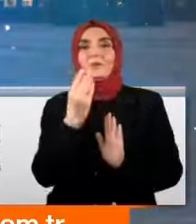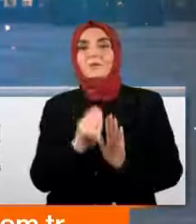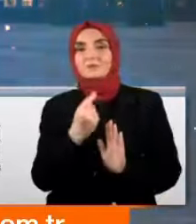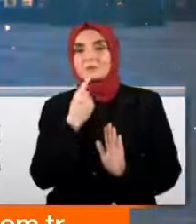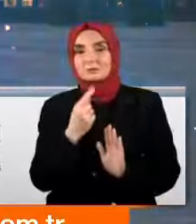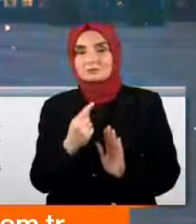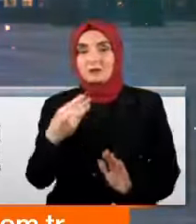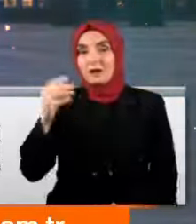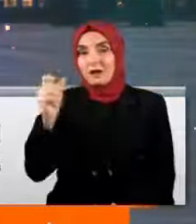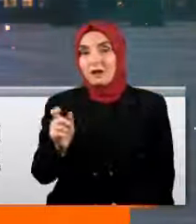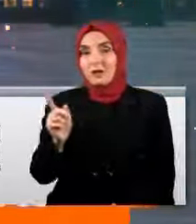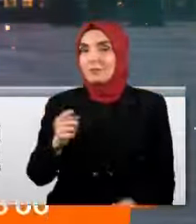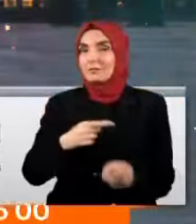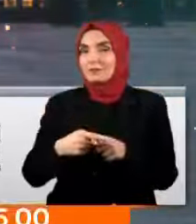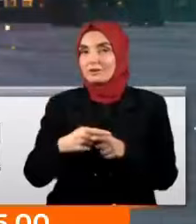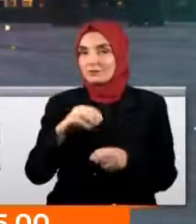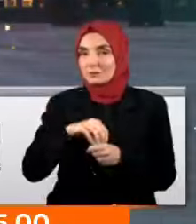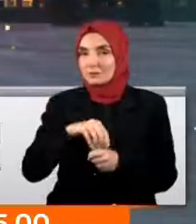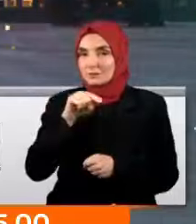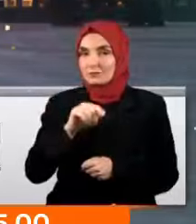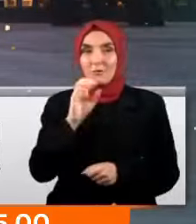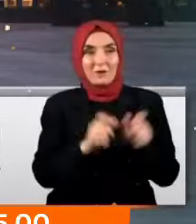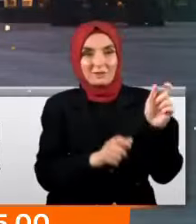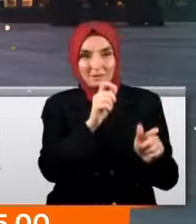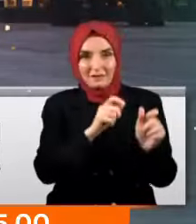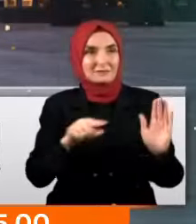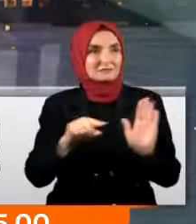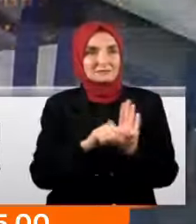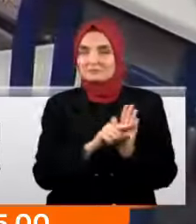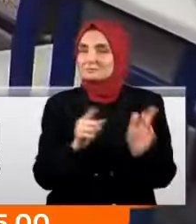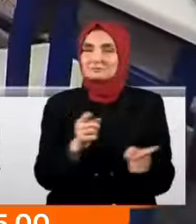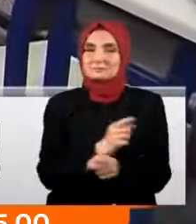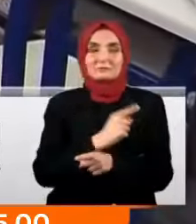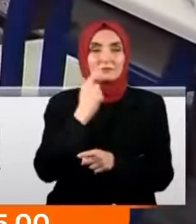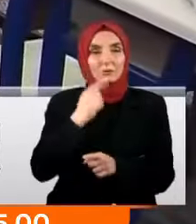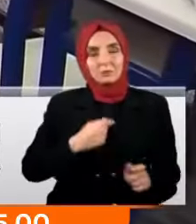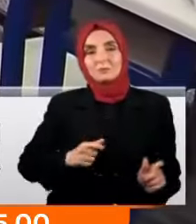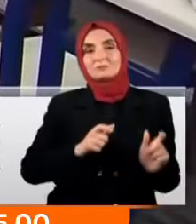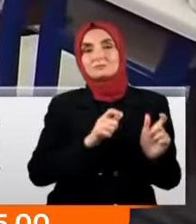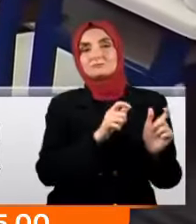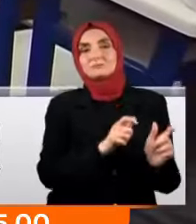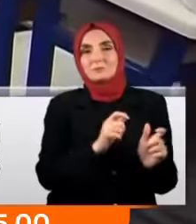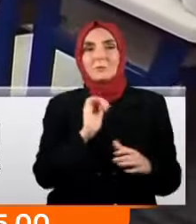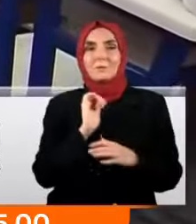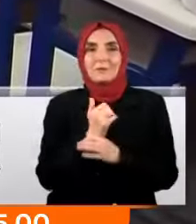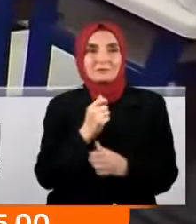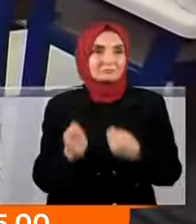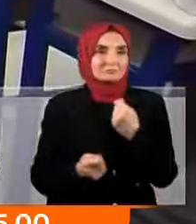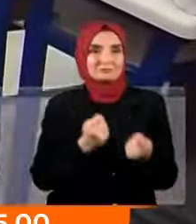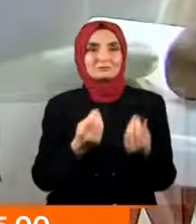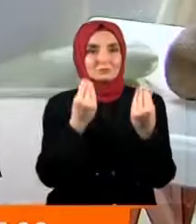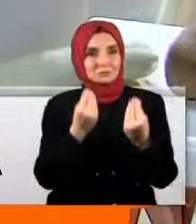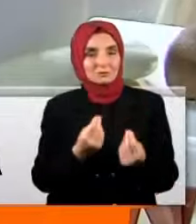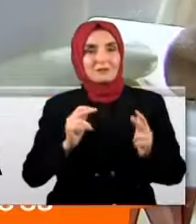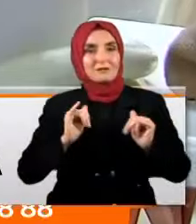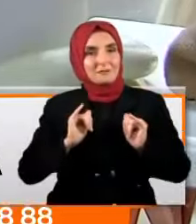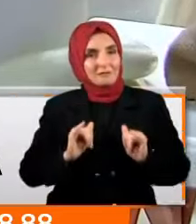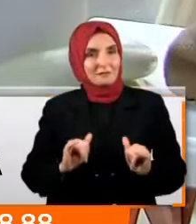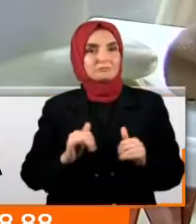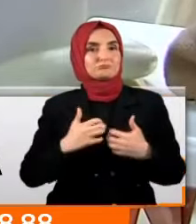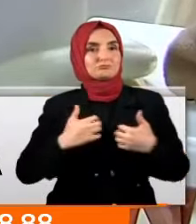paylaşımında öğretmenlerimizi her türlü olumsuzluktan korumak, onlara mesleklerini icra edecekleri rahat ve güvenli ortamı